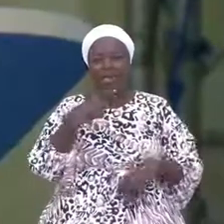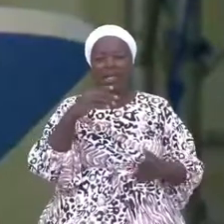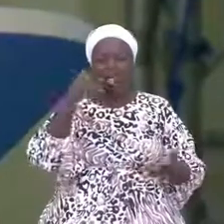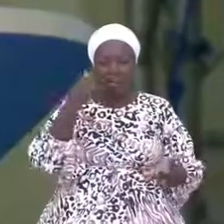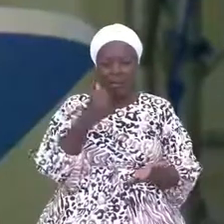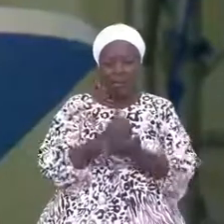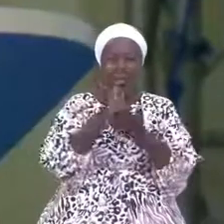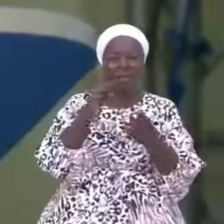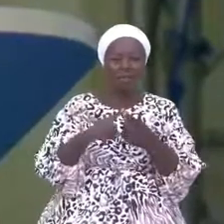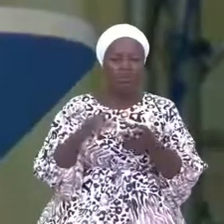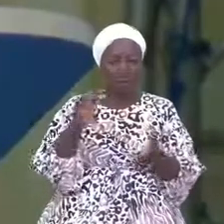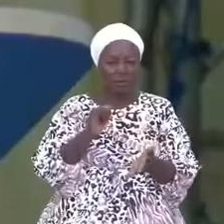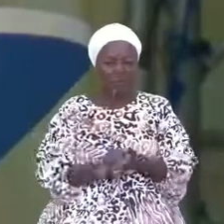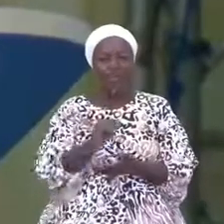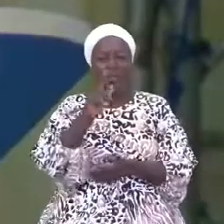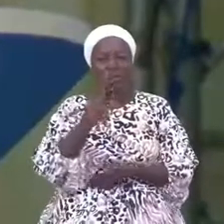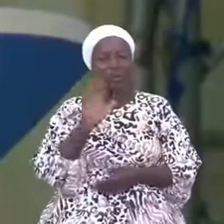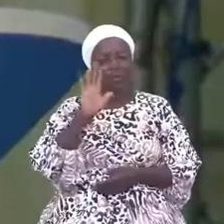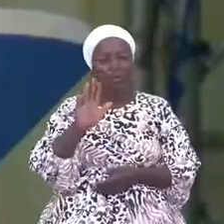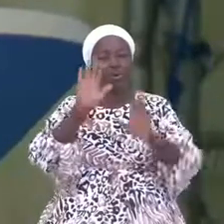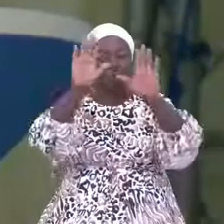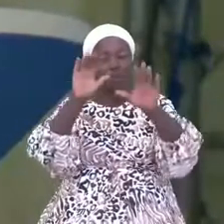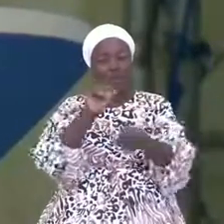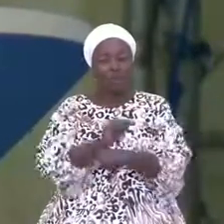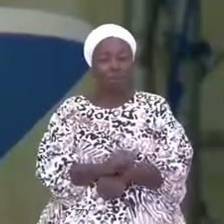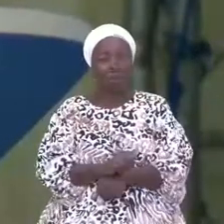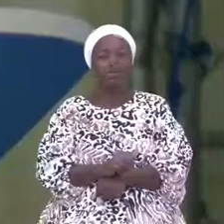Est-ce que tu peux entendre un grand amen?